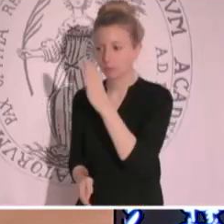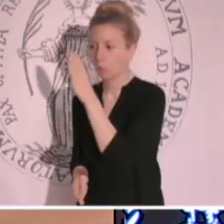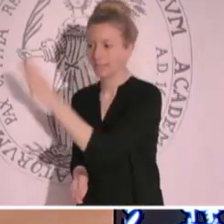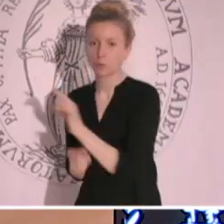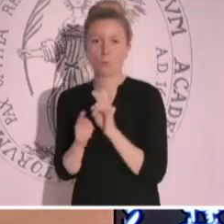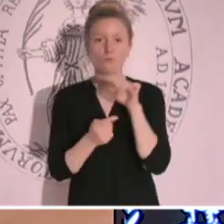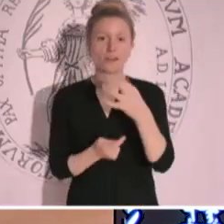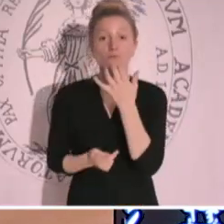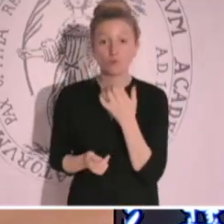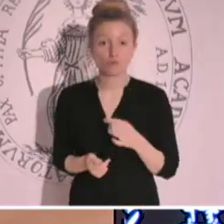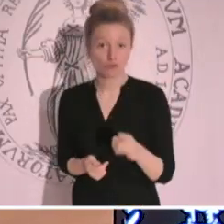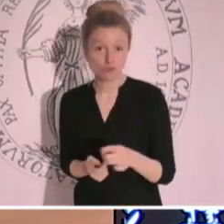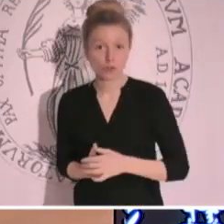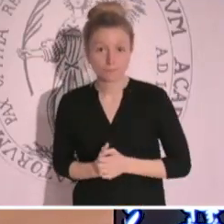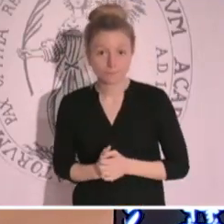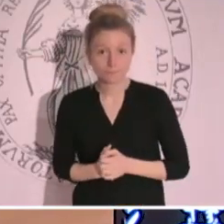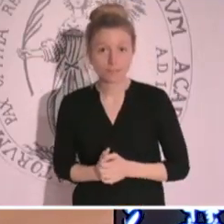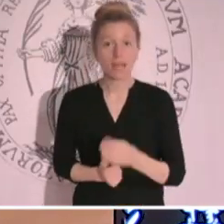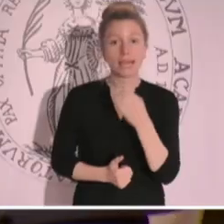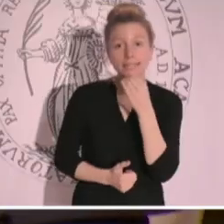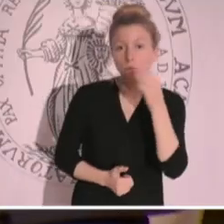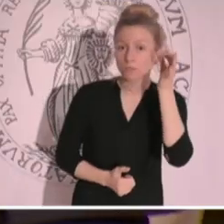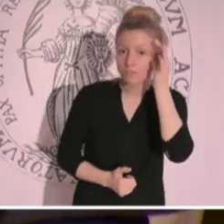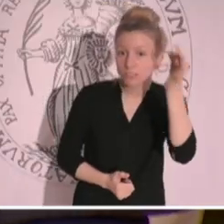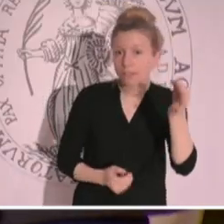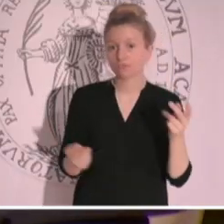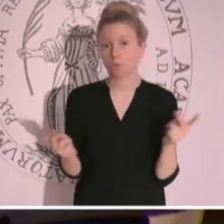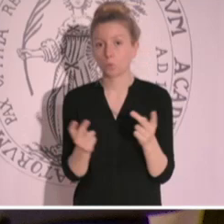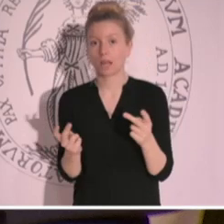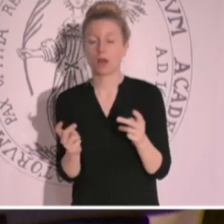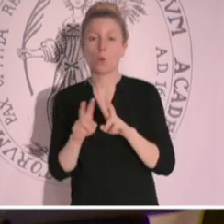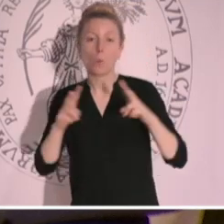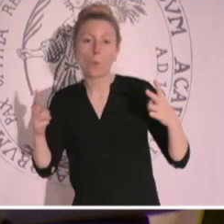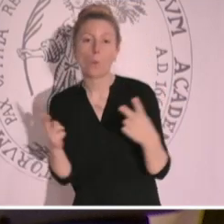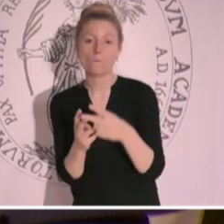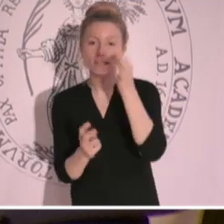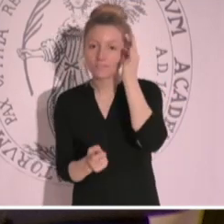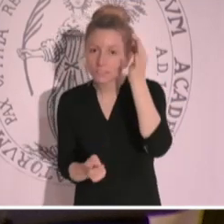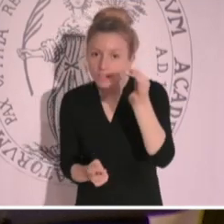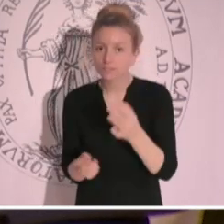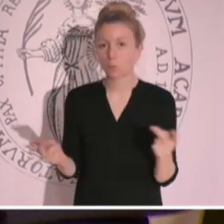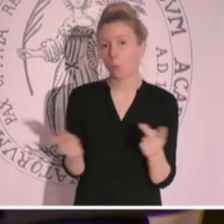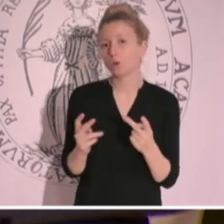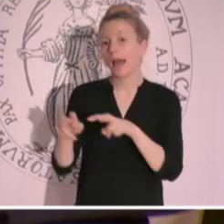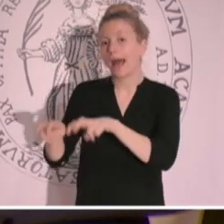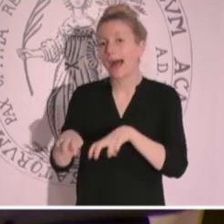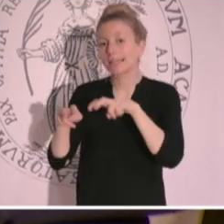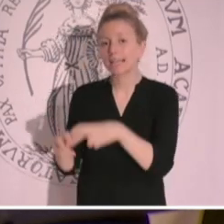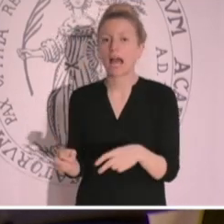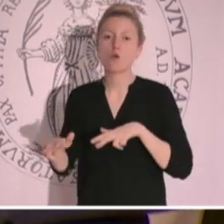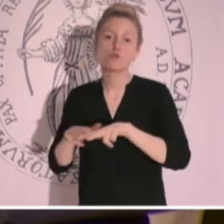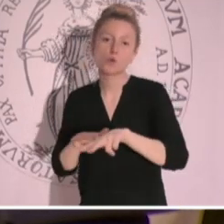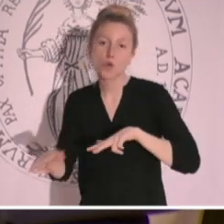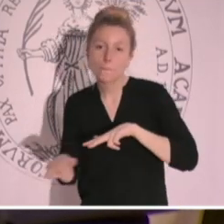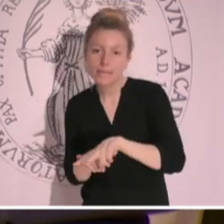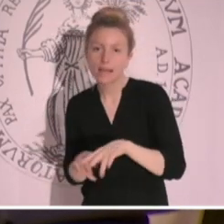Nutztierwissenschaften, Umweltwissenschaften, Ernährungswissenschaften und Agrarökonomie, Ernährungsökonomie. Und diese Chance haben